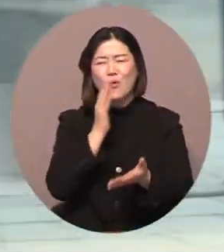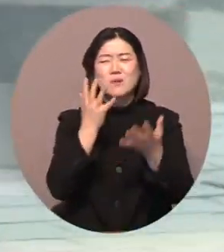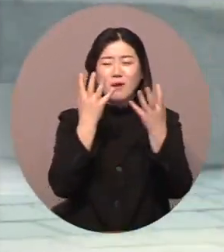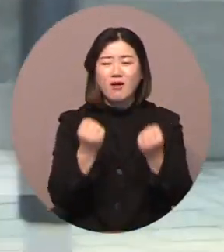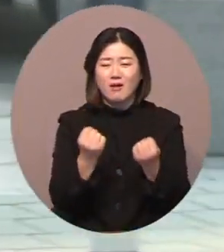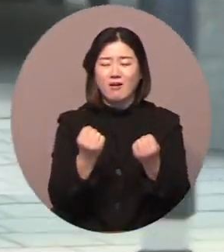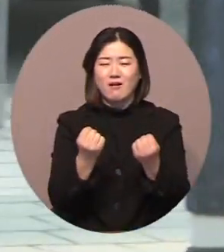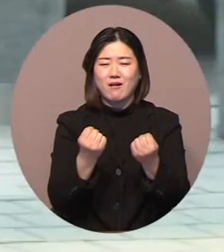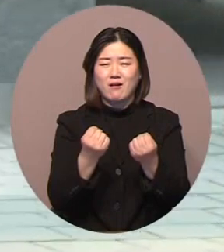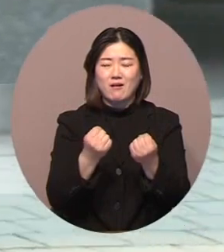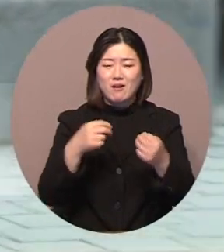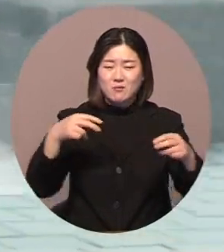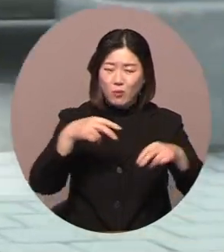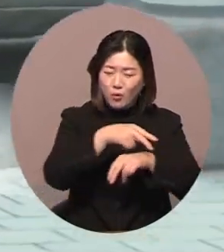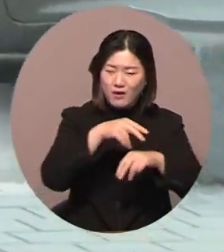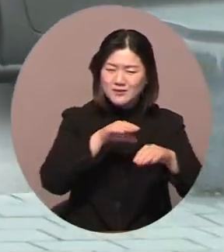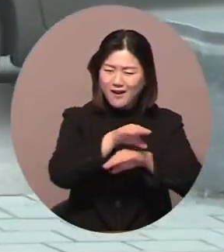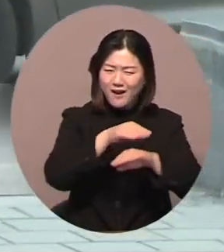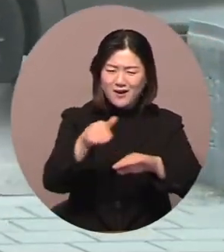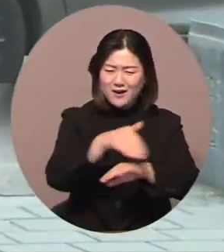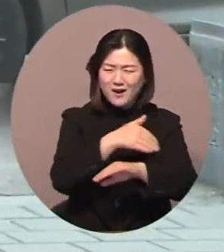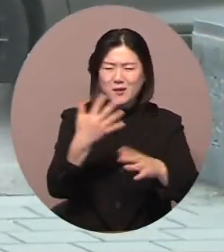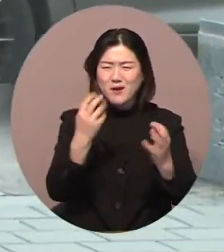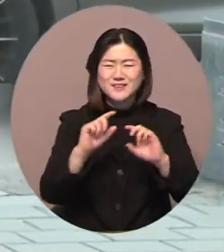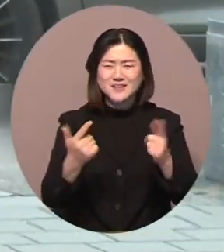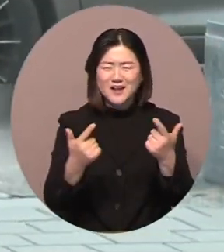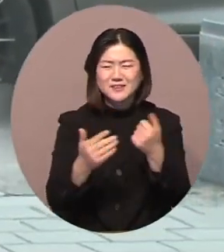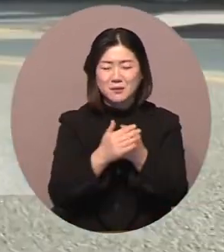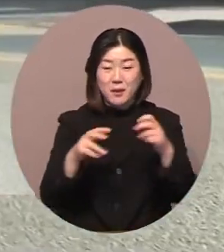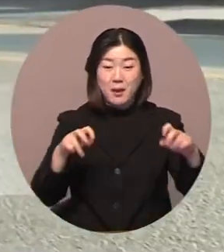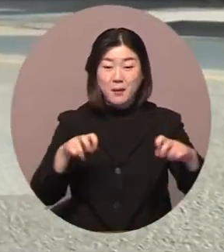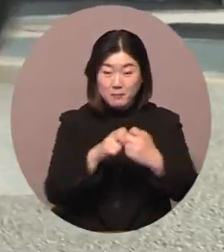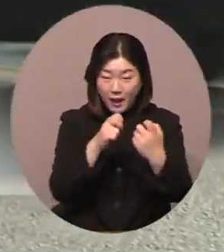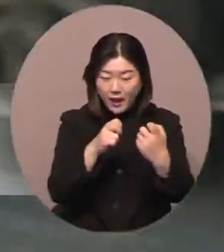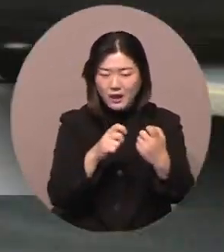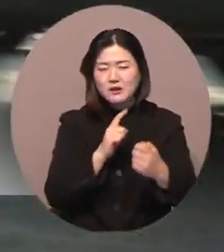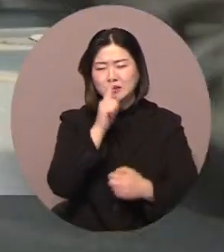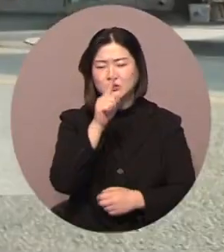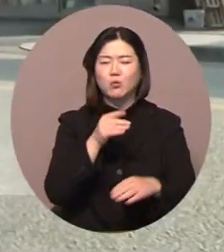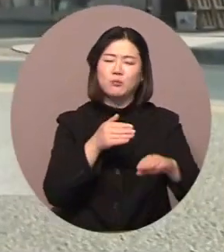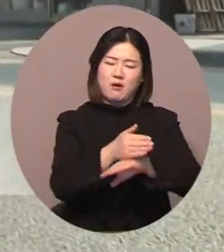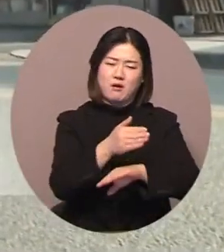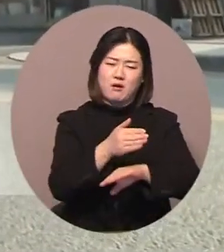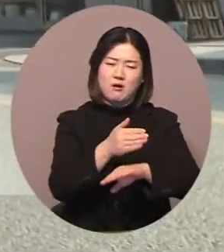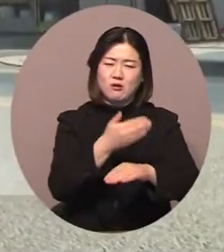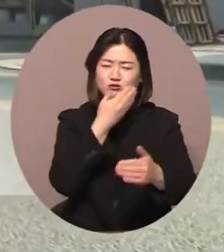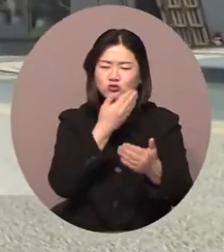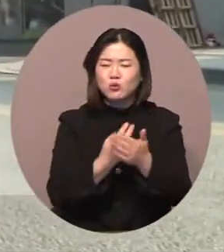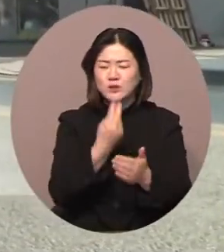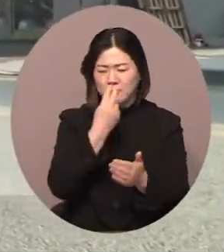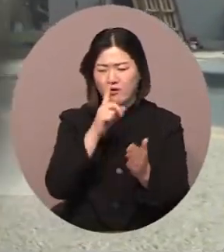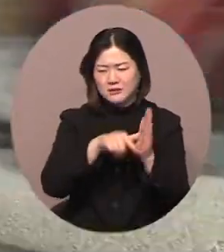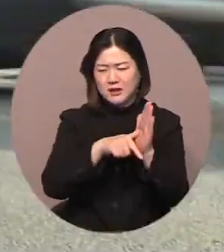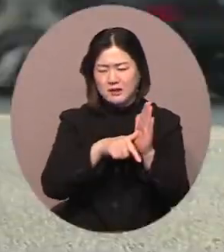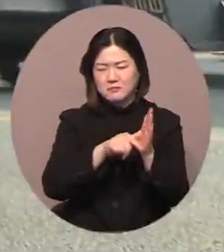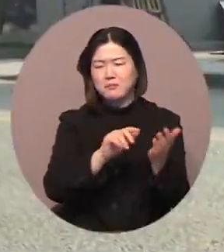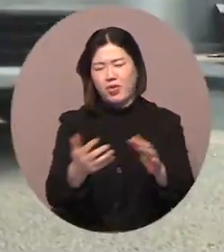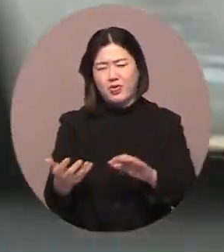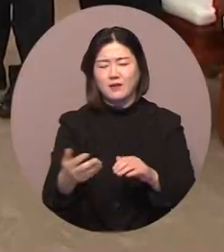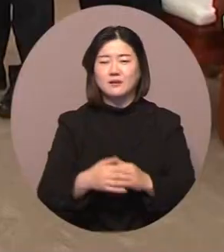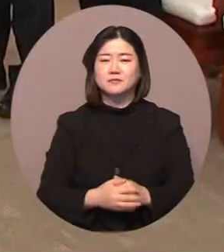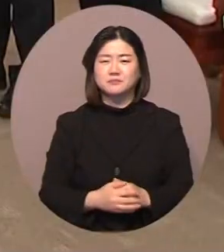많은데 보행자나 차량 이동이 적다 보니 사고가 날 경우 신고가 늦어져 골든타임을 놓치는 경우가